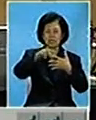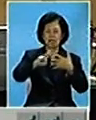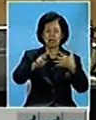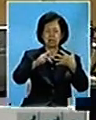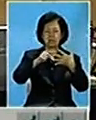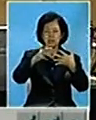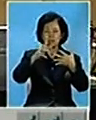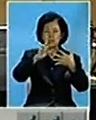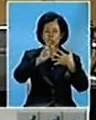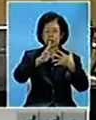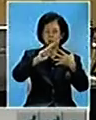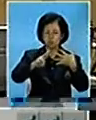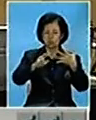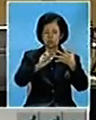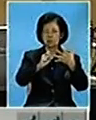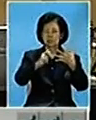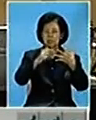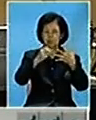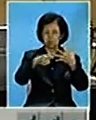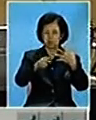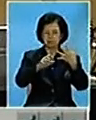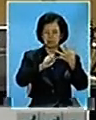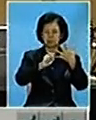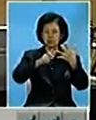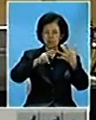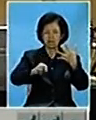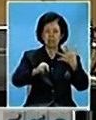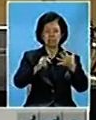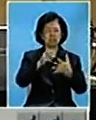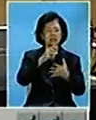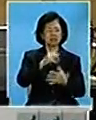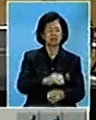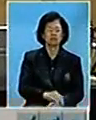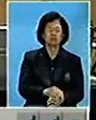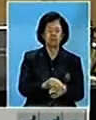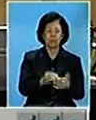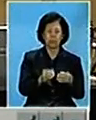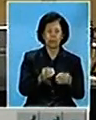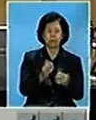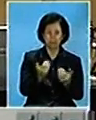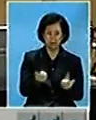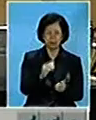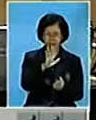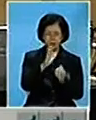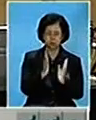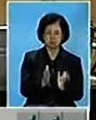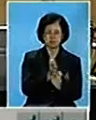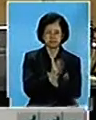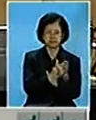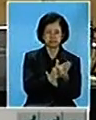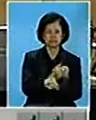งคุณสงวนแล้วก็ท่านวิรัตท่านสุนัยท่านคุณหมอเชิดชัยตามลำดับเอา5ท่านก่อนนะครับเชิญท่านประสิทธิ์